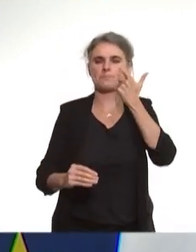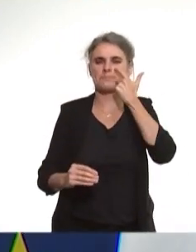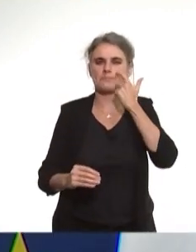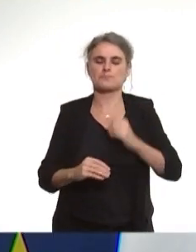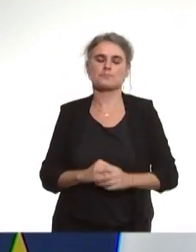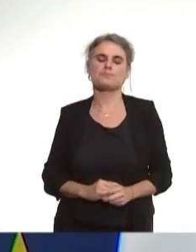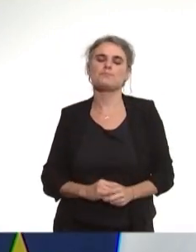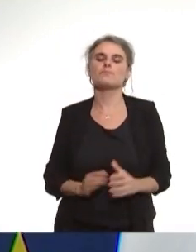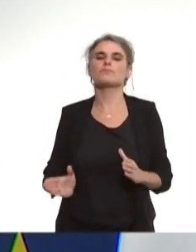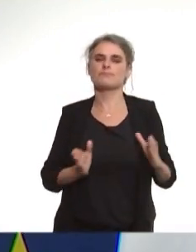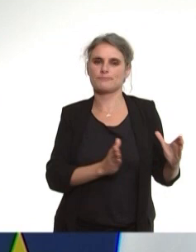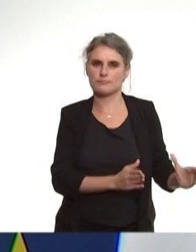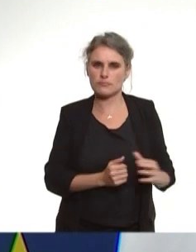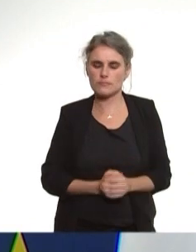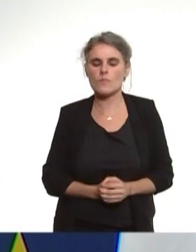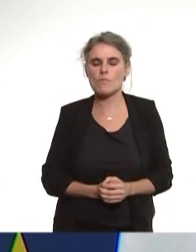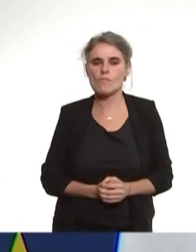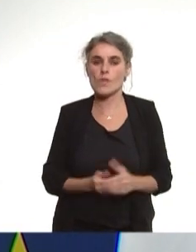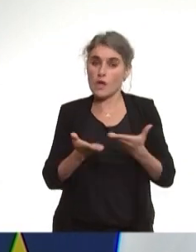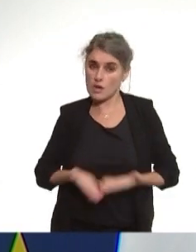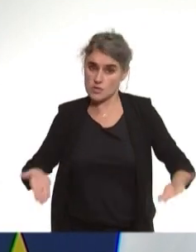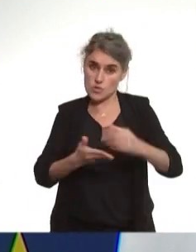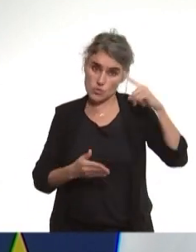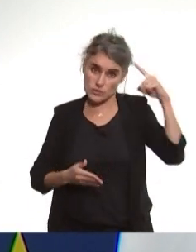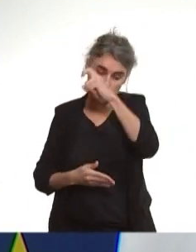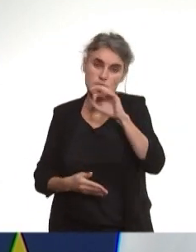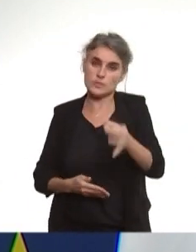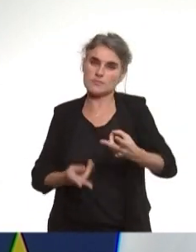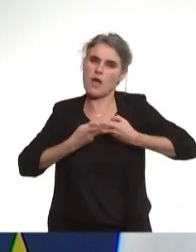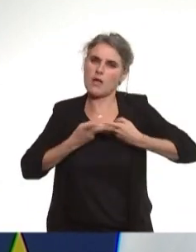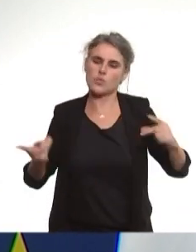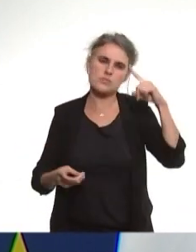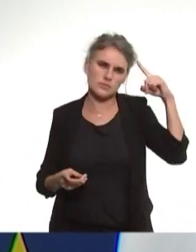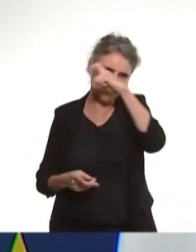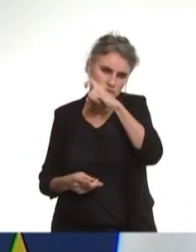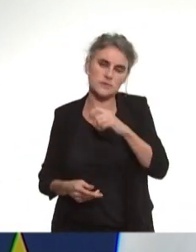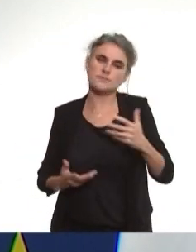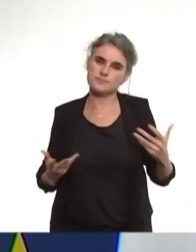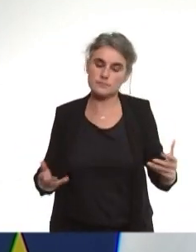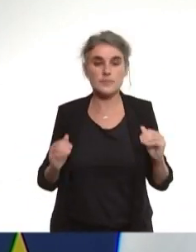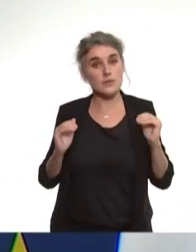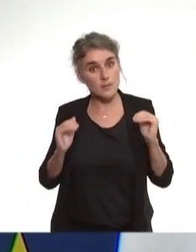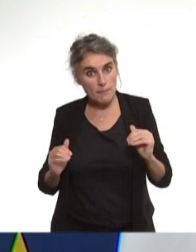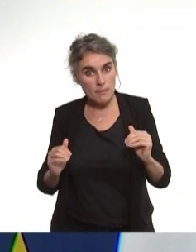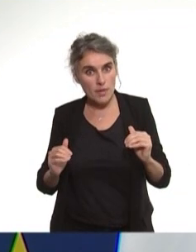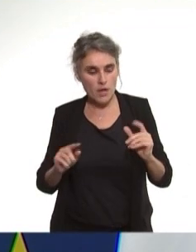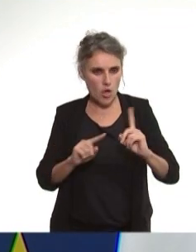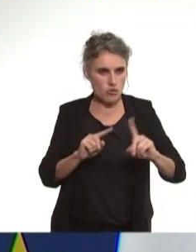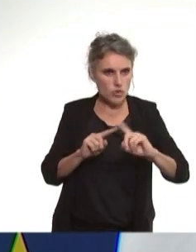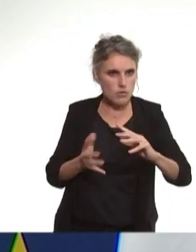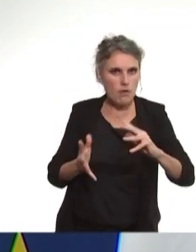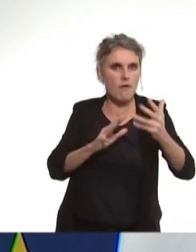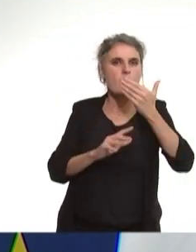cette situation difficile et ces annonces difficile je tiens à préciser qu'il y a aussi des signes d'amélioration